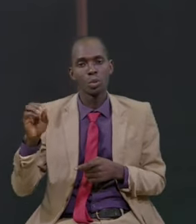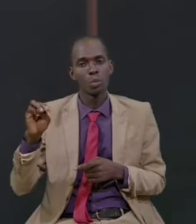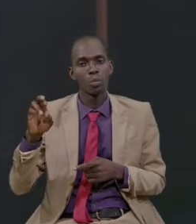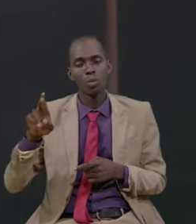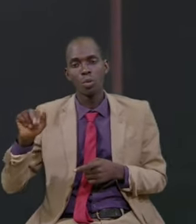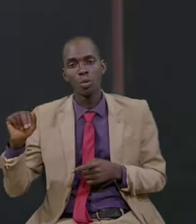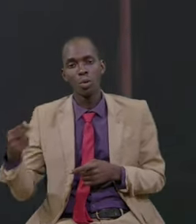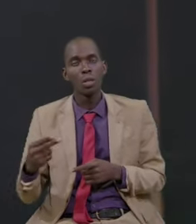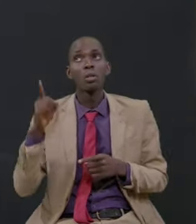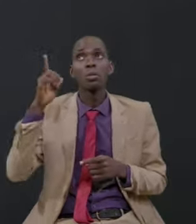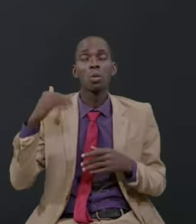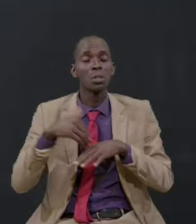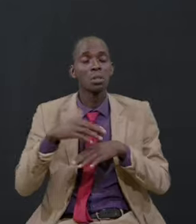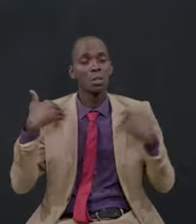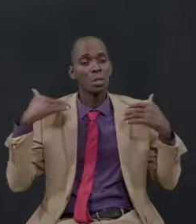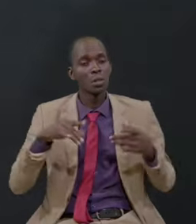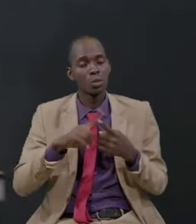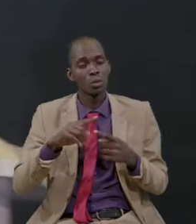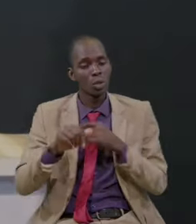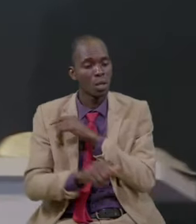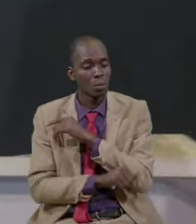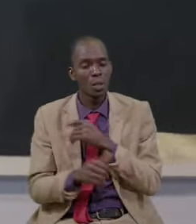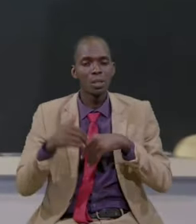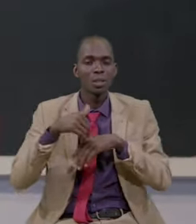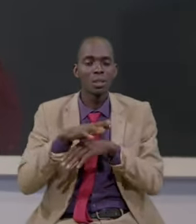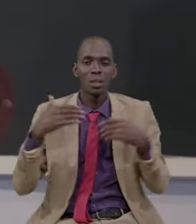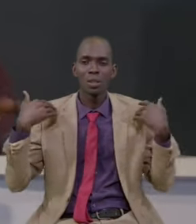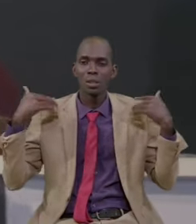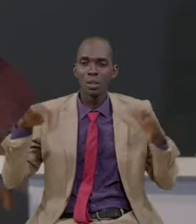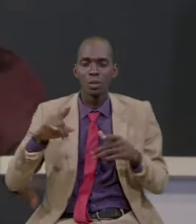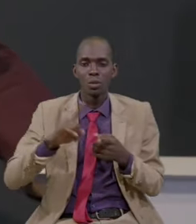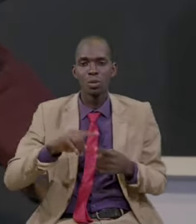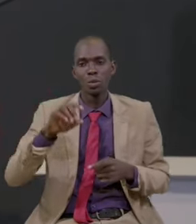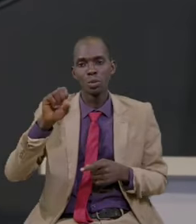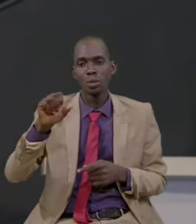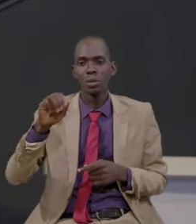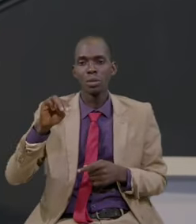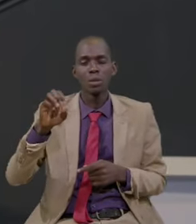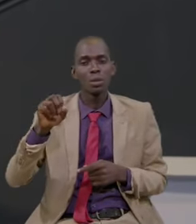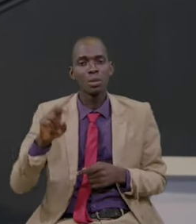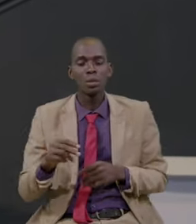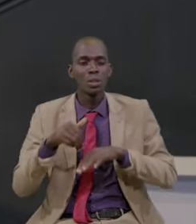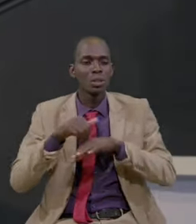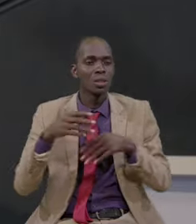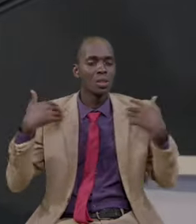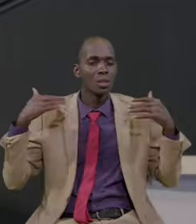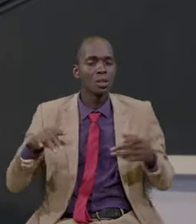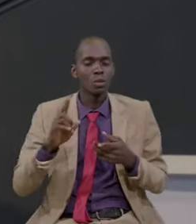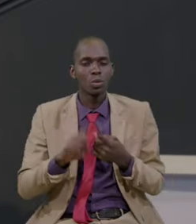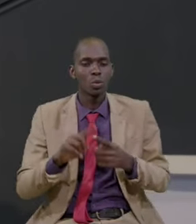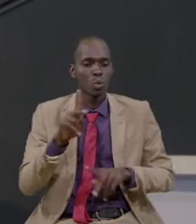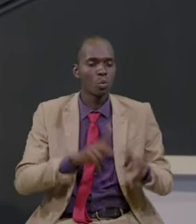des anges à la mère de Samson. Il envoyait un ange aux gens dans l'Ancien Testament. Maintenant, il